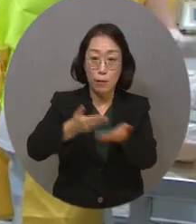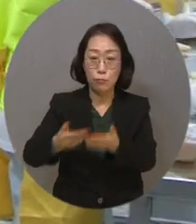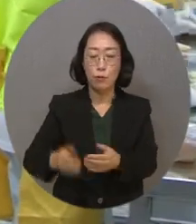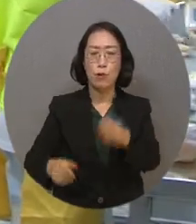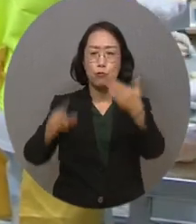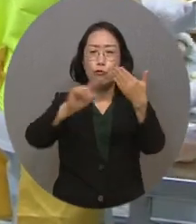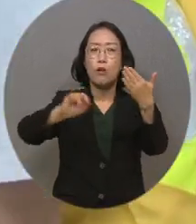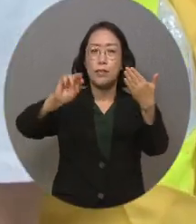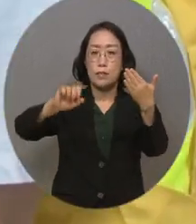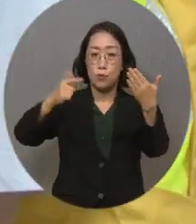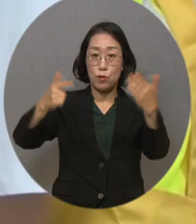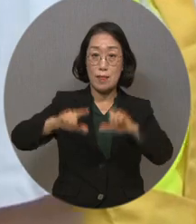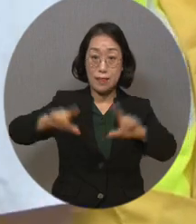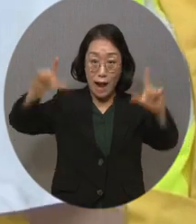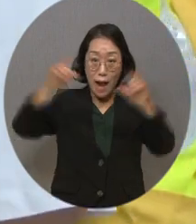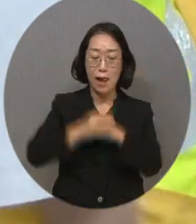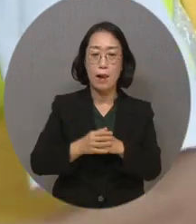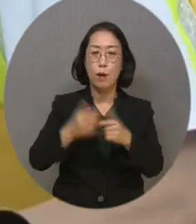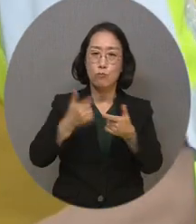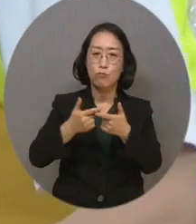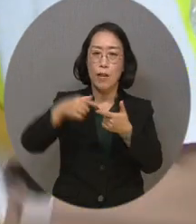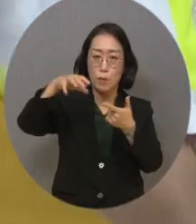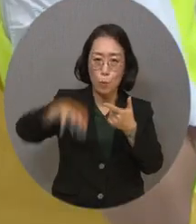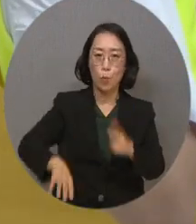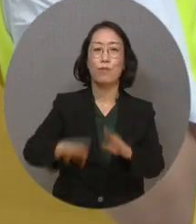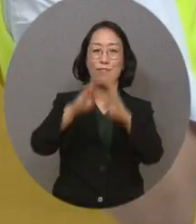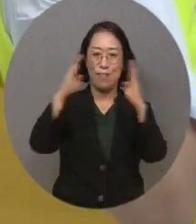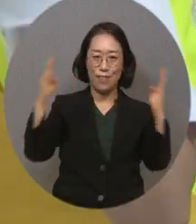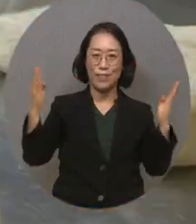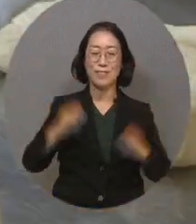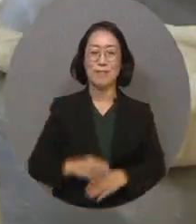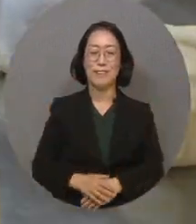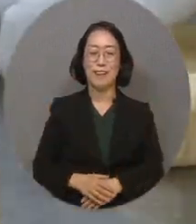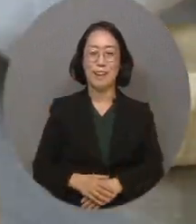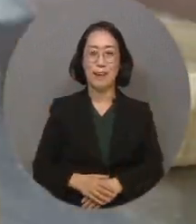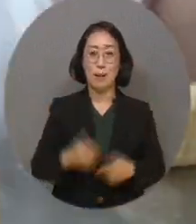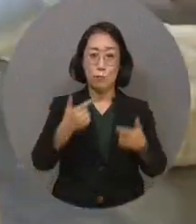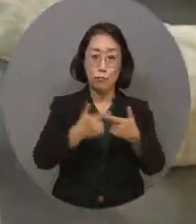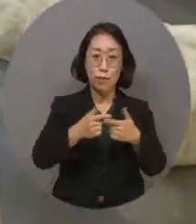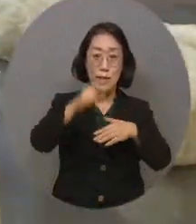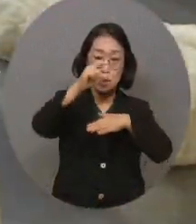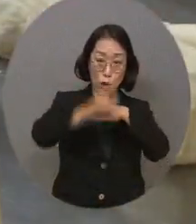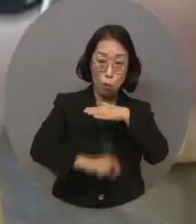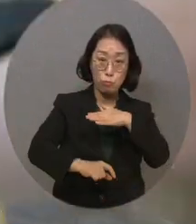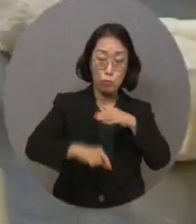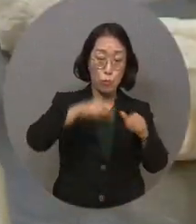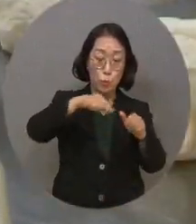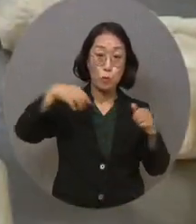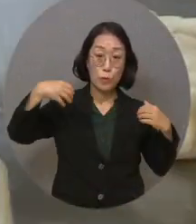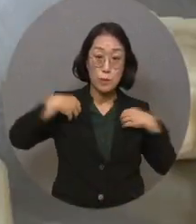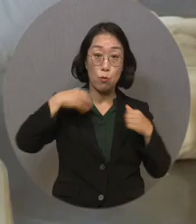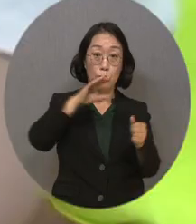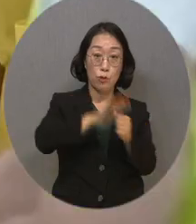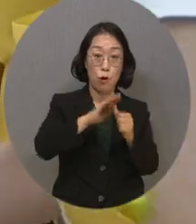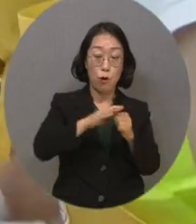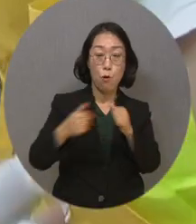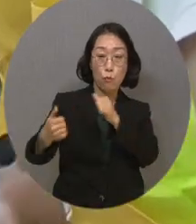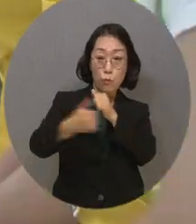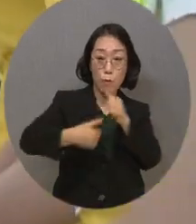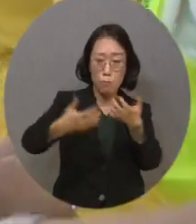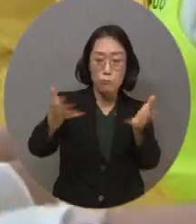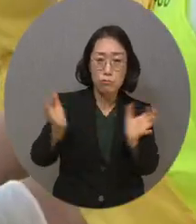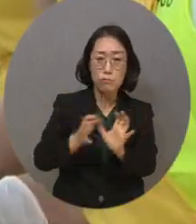26일 대한적십자사 부산지사에서 열렸습니다. 부산 서부교육지원청 학교운영위원회